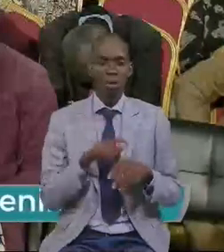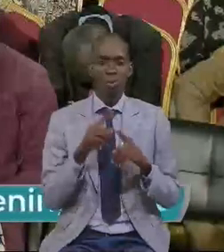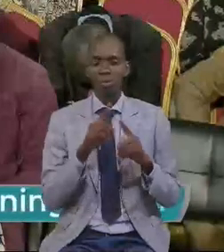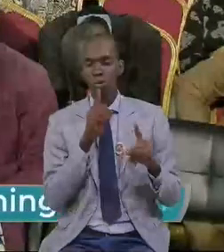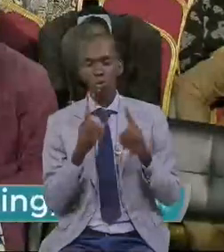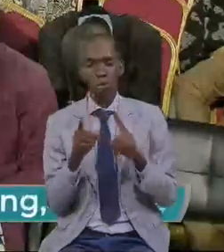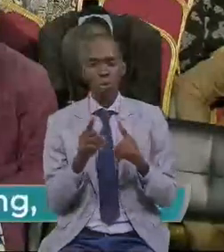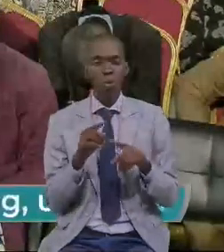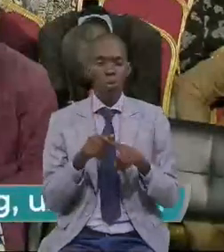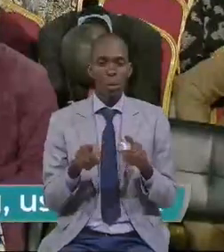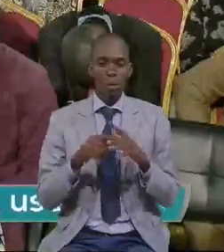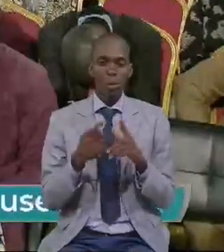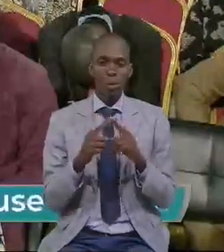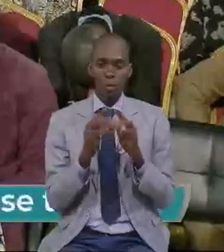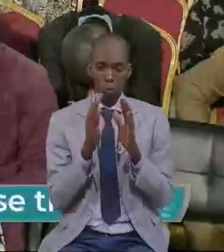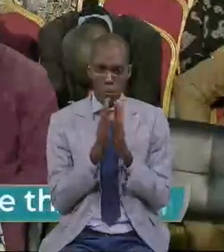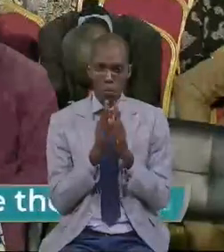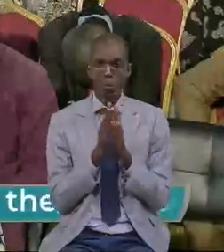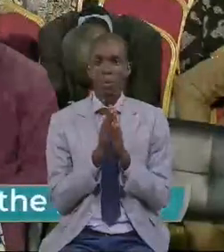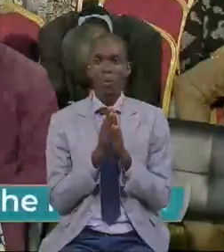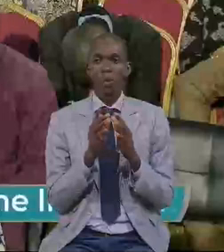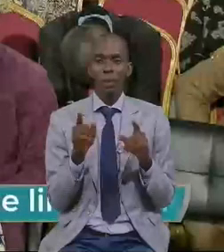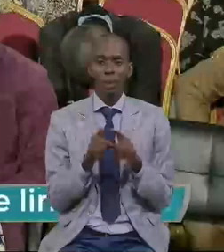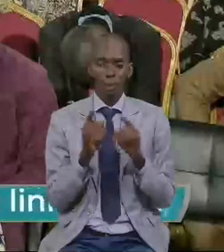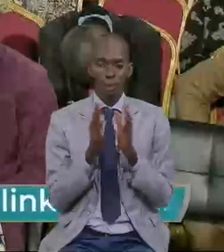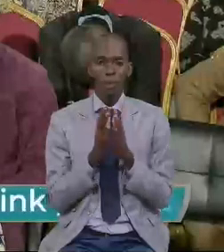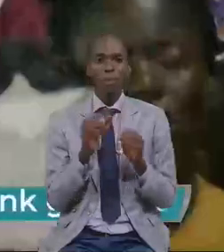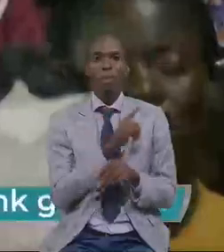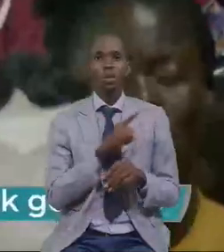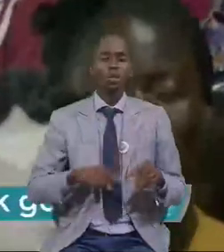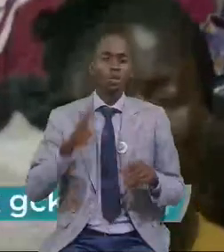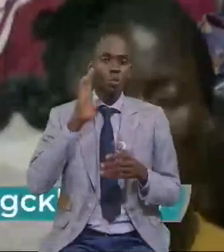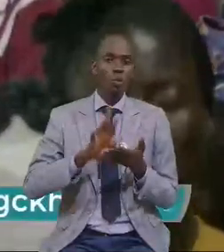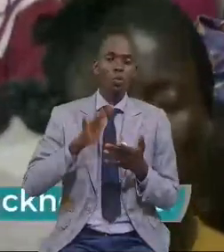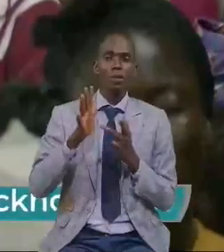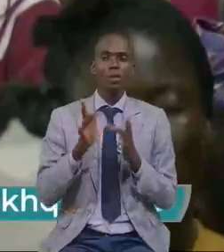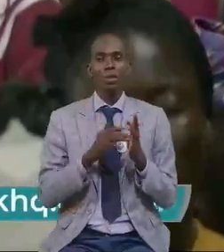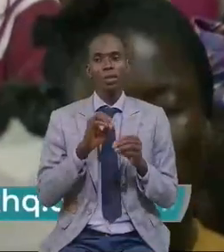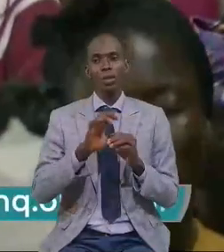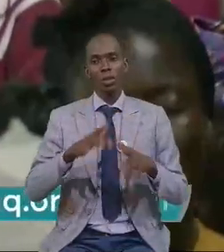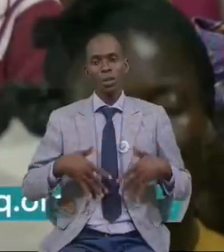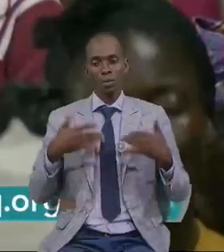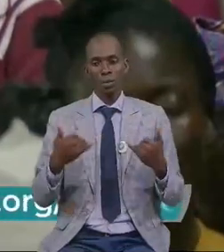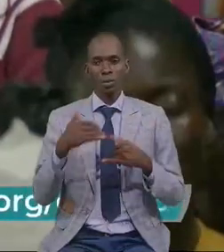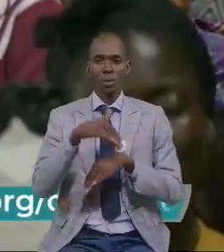et ce faisant, le Seigneur glorifiera Jésus dans votre vie ce soir.